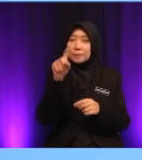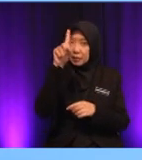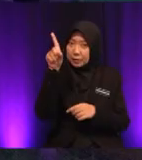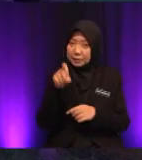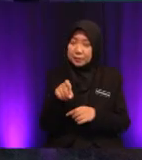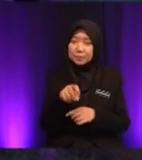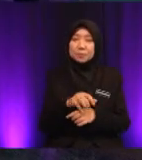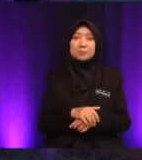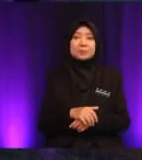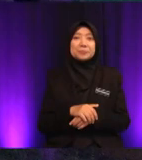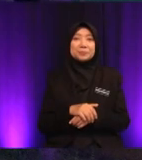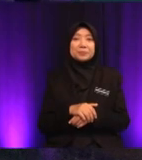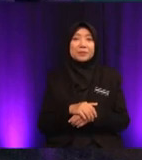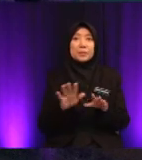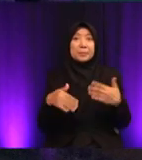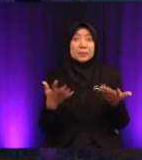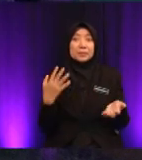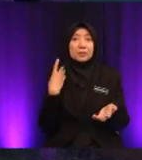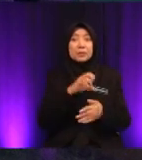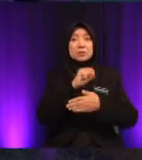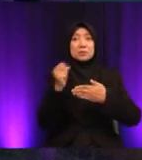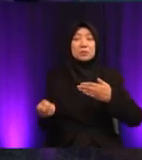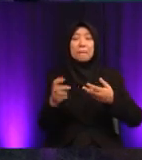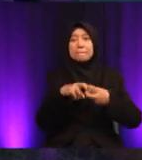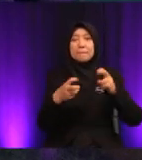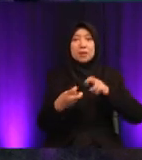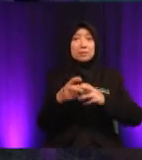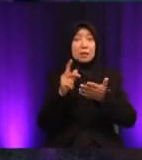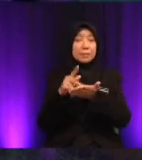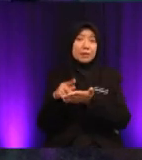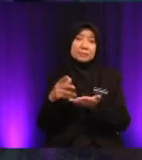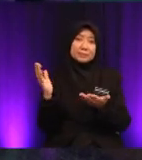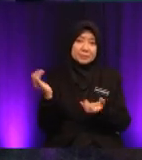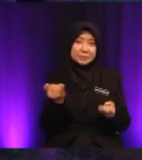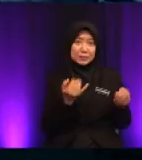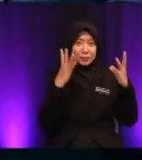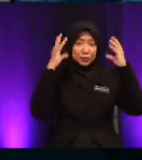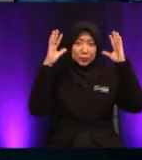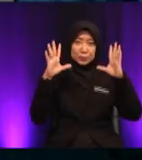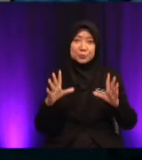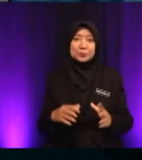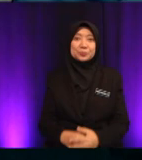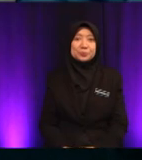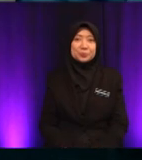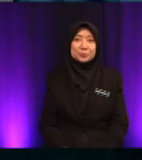juga menyelesaikan masalah perkiraan terima kasih